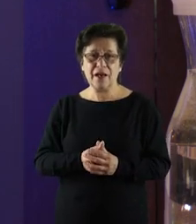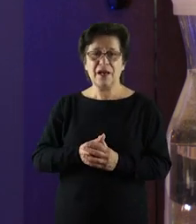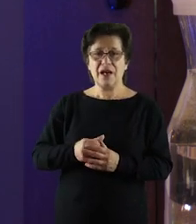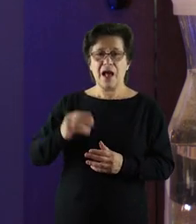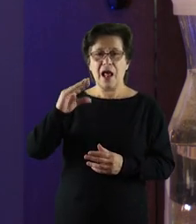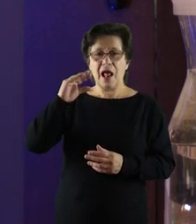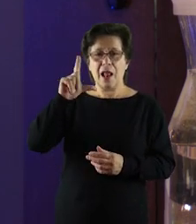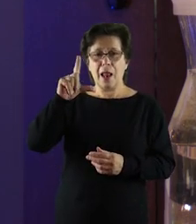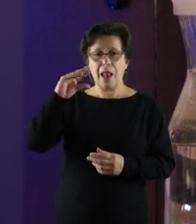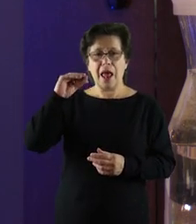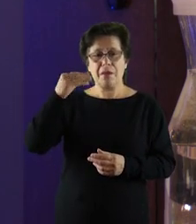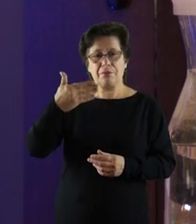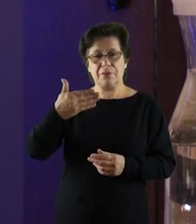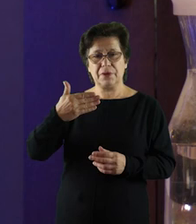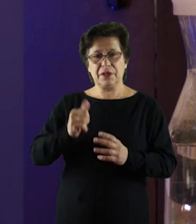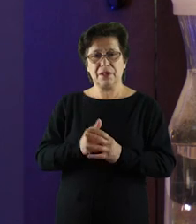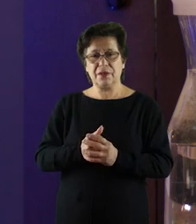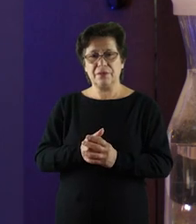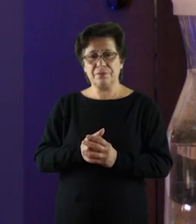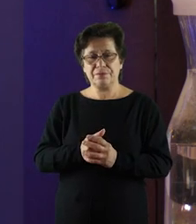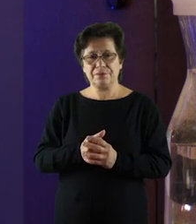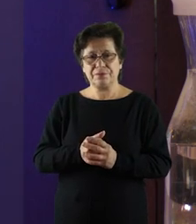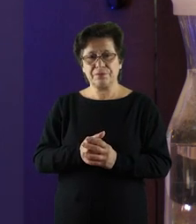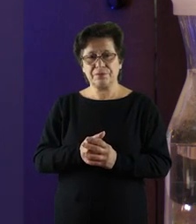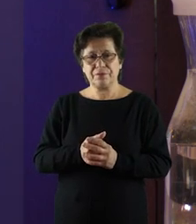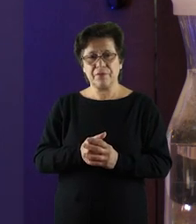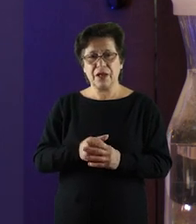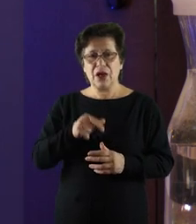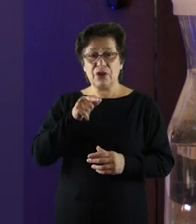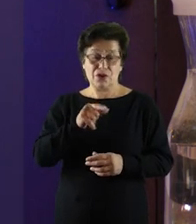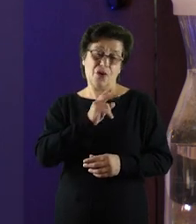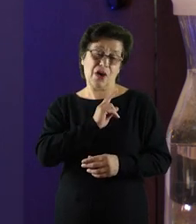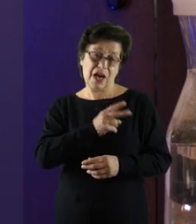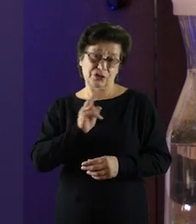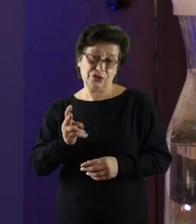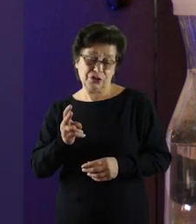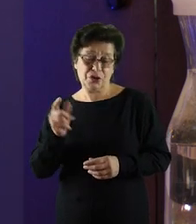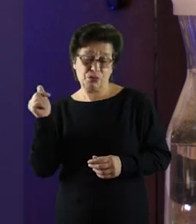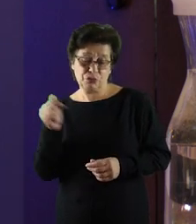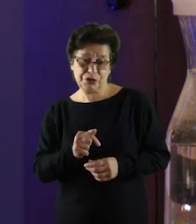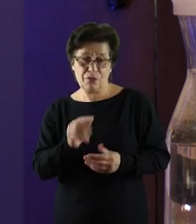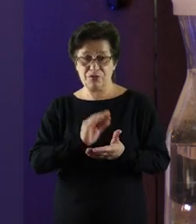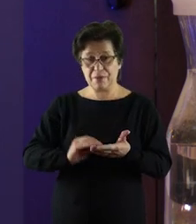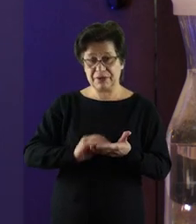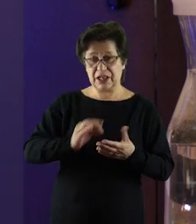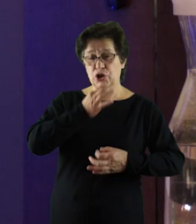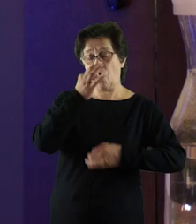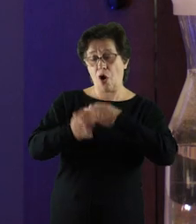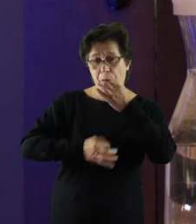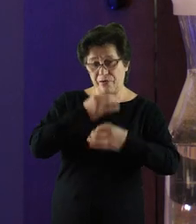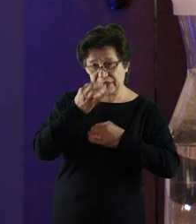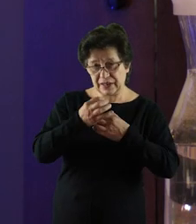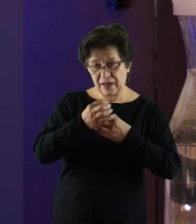Stanisław Lem. A więc, aby ukazała się taka książka, to każdy z nas musiał napisać opowiadanie. Potem wysłaliśmy